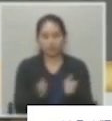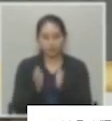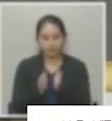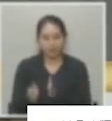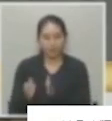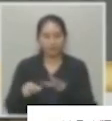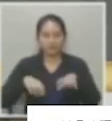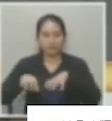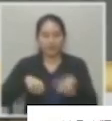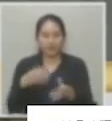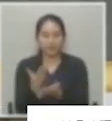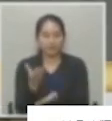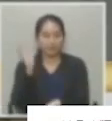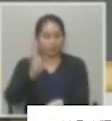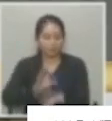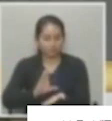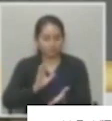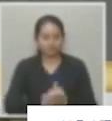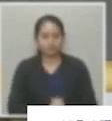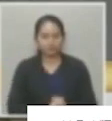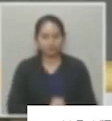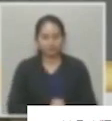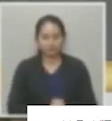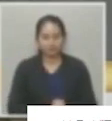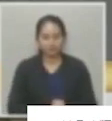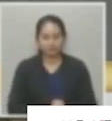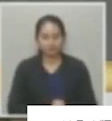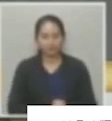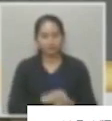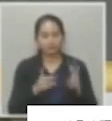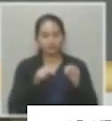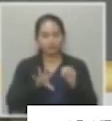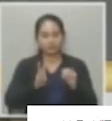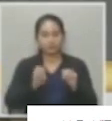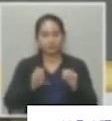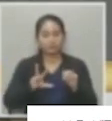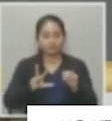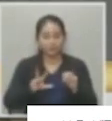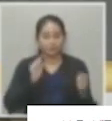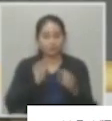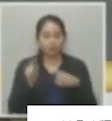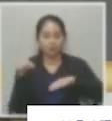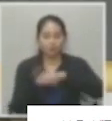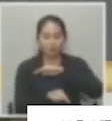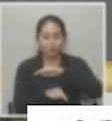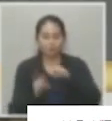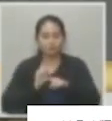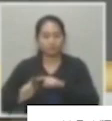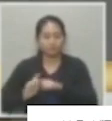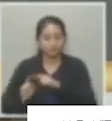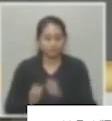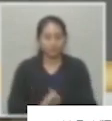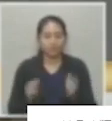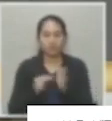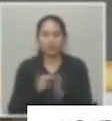เรื่องการใช้เงินหลวงแล้วก็พอมาถึงมาตรา63เนี่ยก็คือเรื่องทุจริตเห็นไหมครับนี่คือชุ